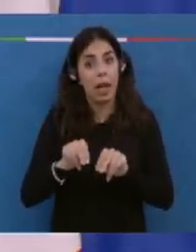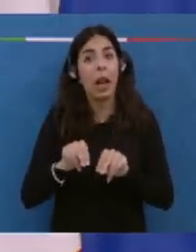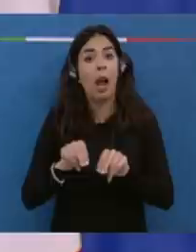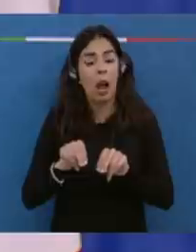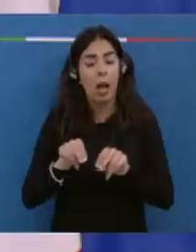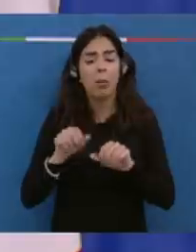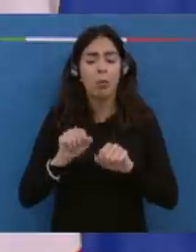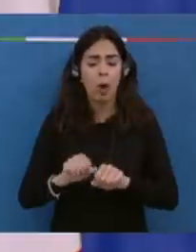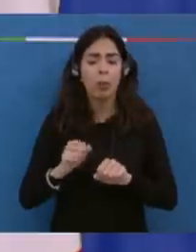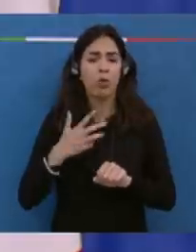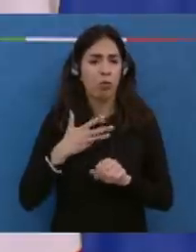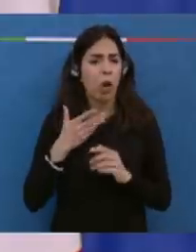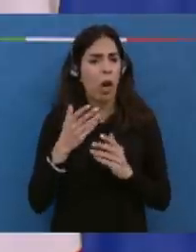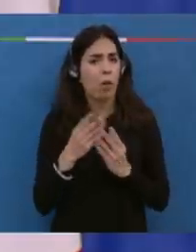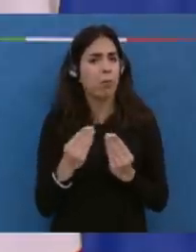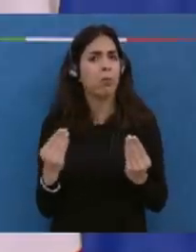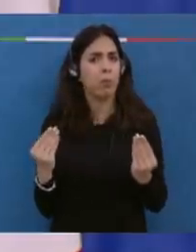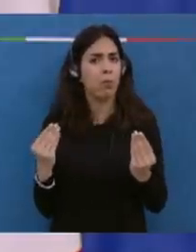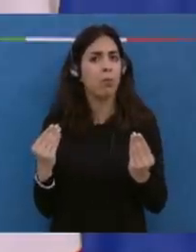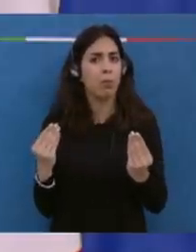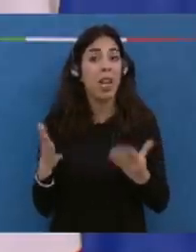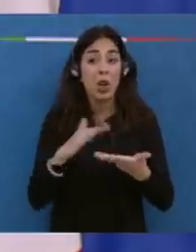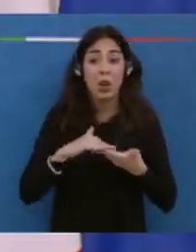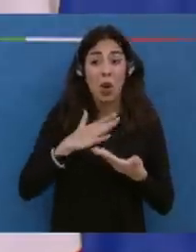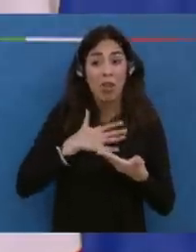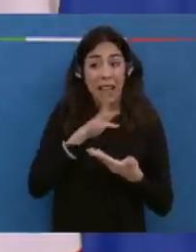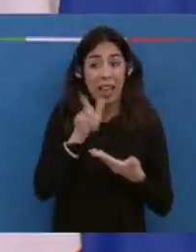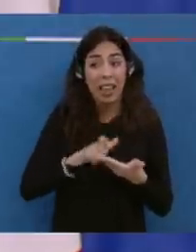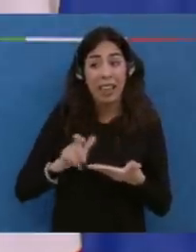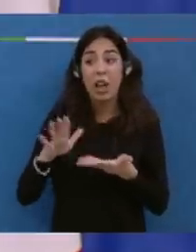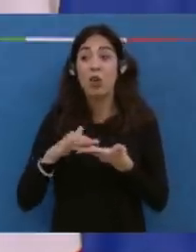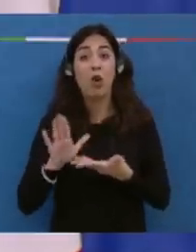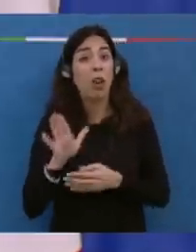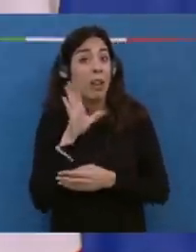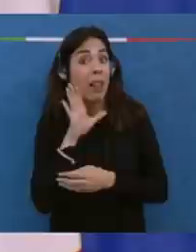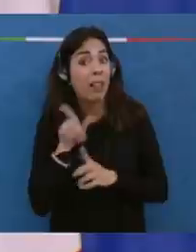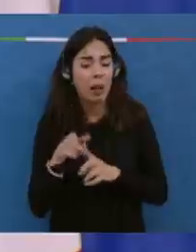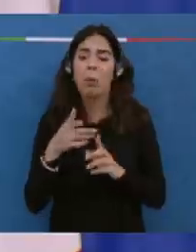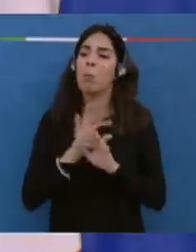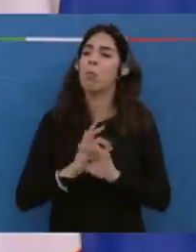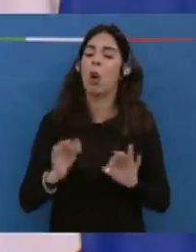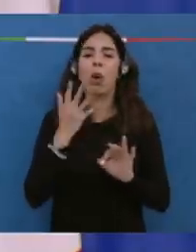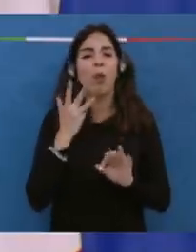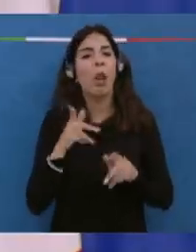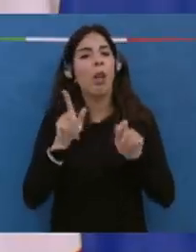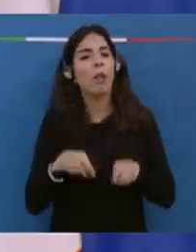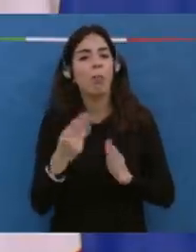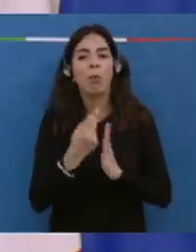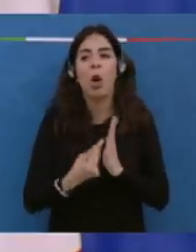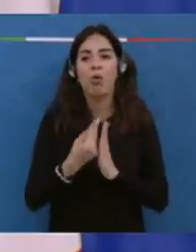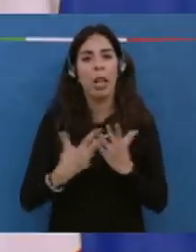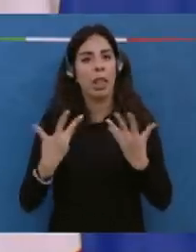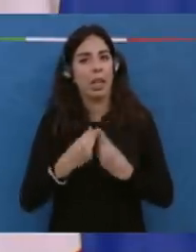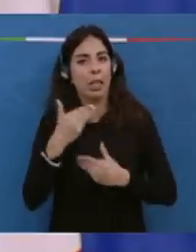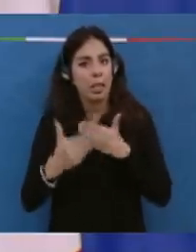e le nostre società sono pronte ad intraprendere dei progetti poi vi sono i progetti